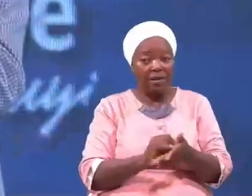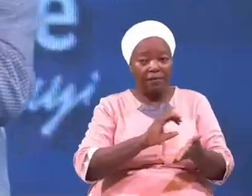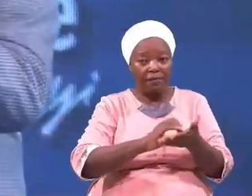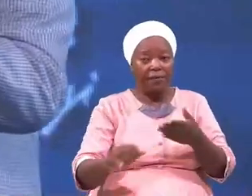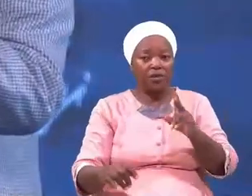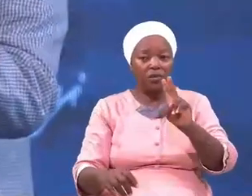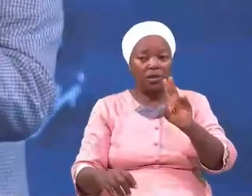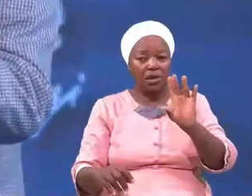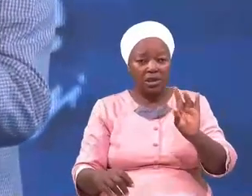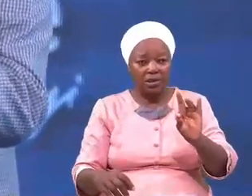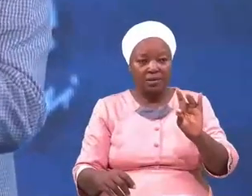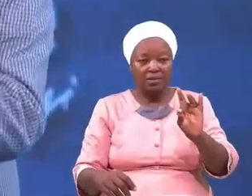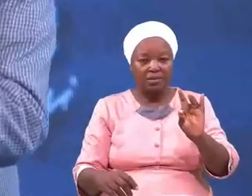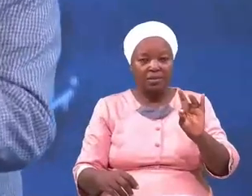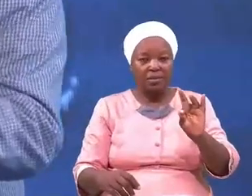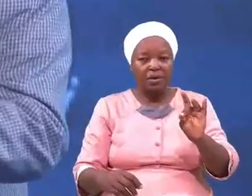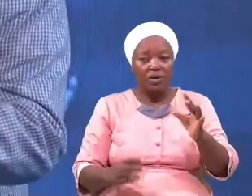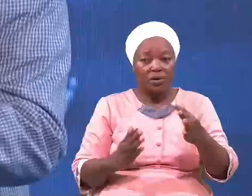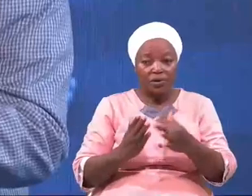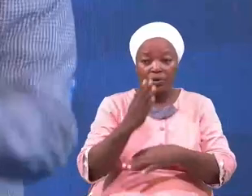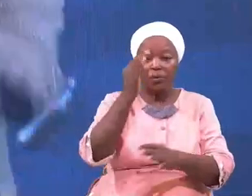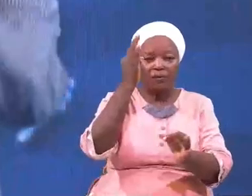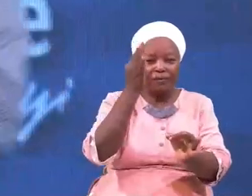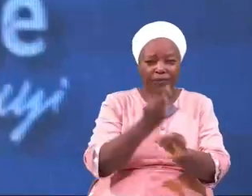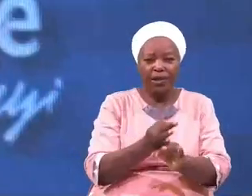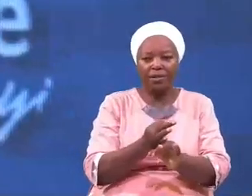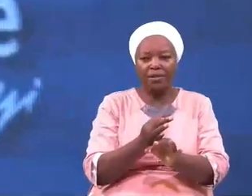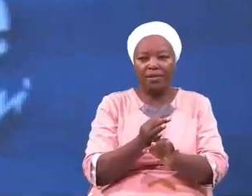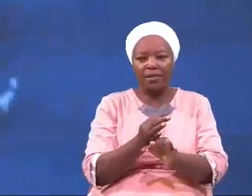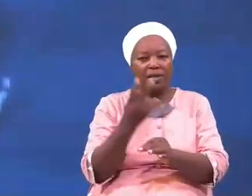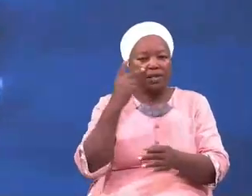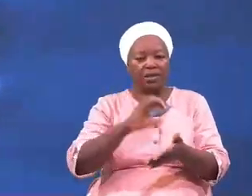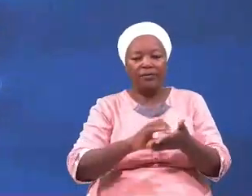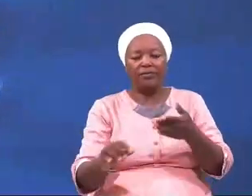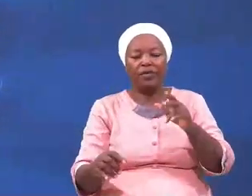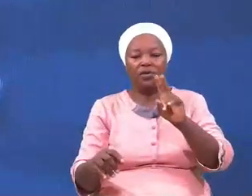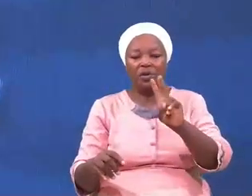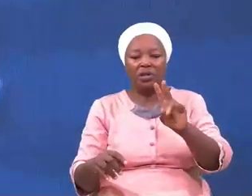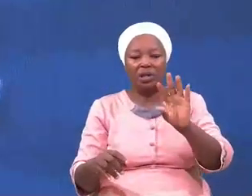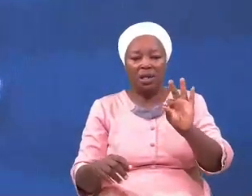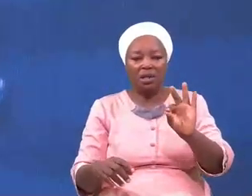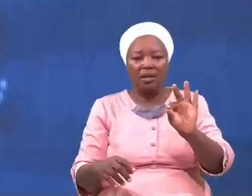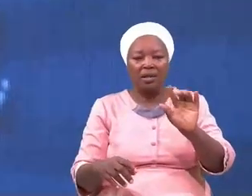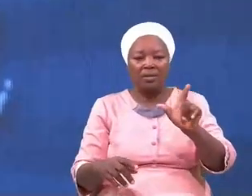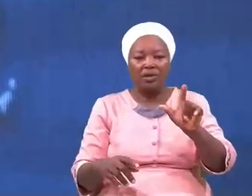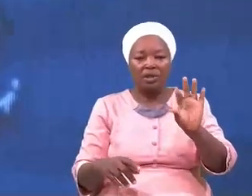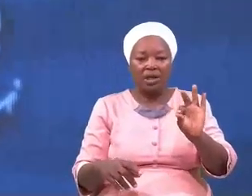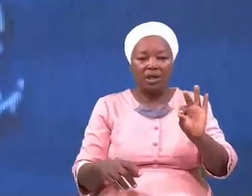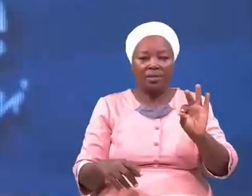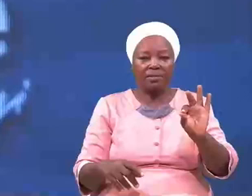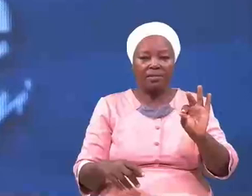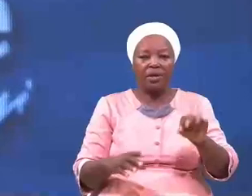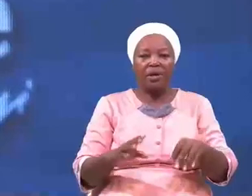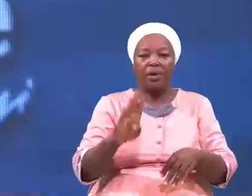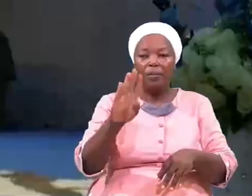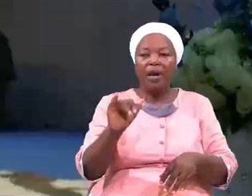Voilà le commencement de ce verset 8. C'est par la foi. Voilà le verset 29